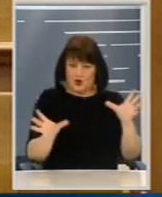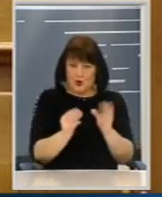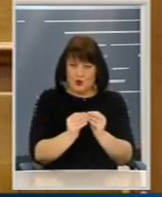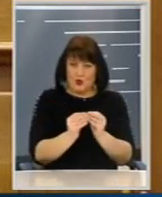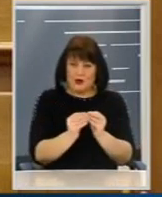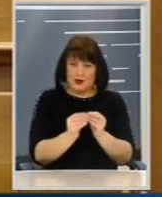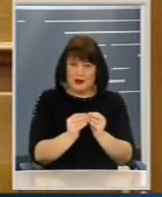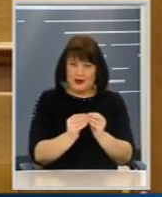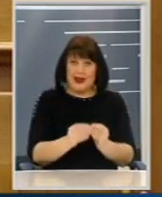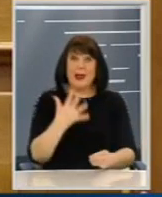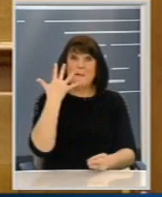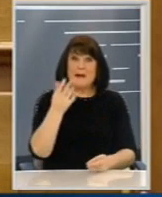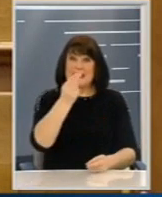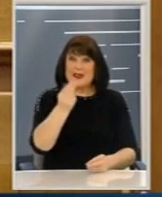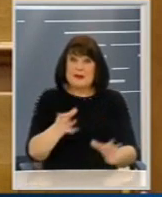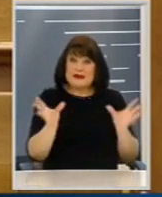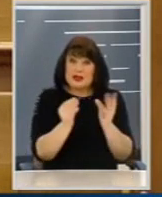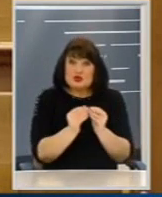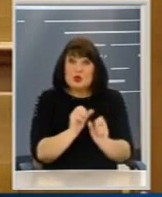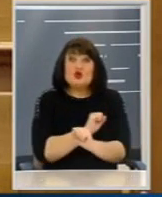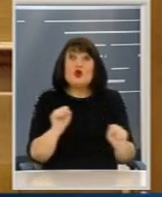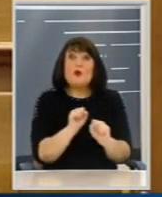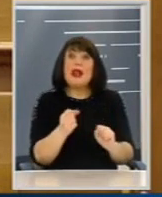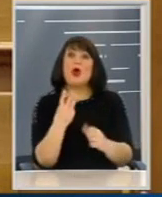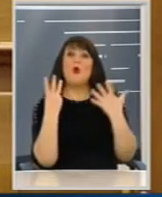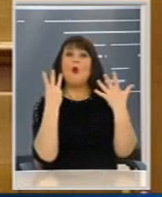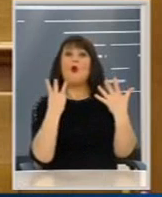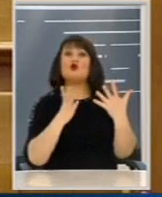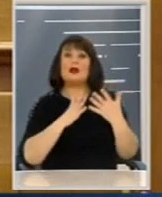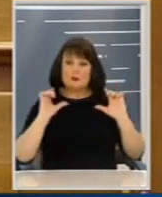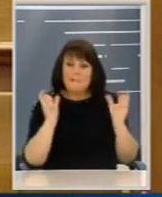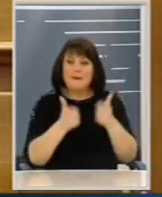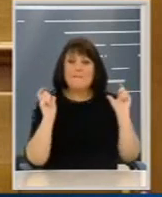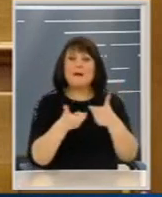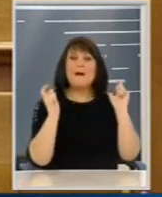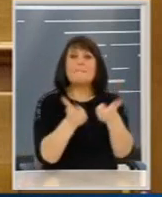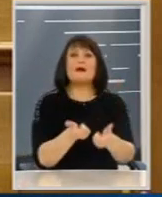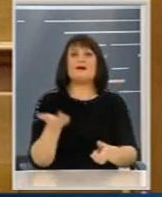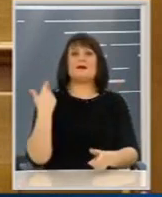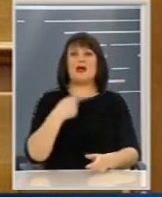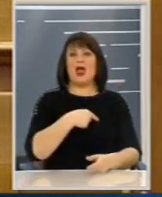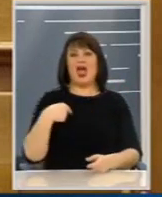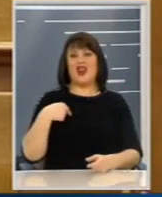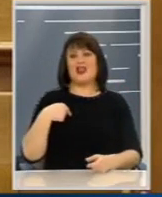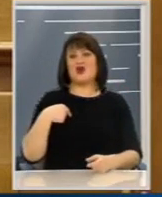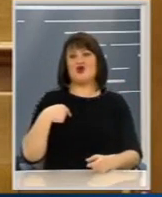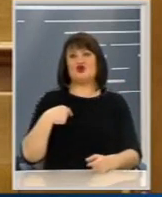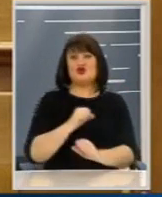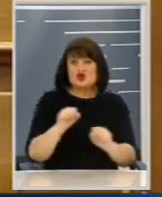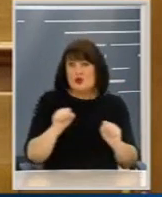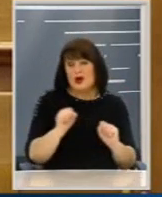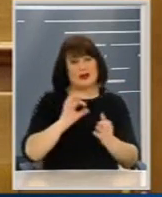συνελήφθησαν σε 5 υποθέσεις τρομοκρατίας 8 άτομα με αποκορύφωμα τη σύλληψη του ηγετικού στελέχους της